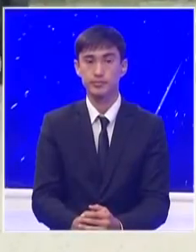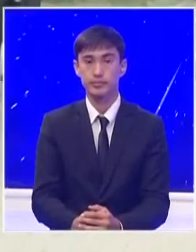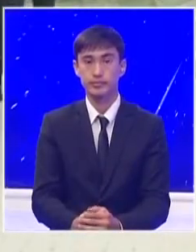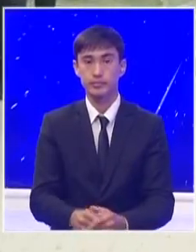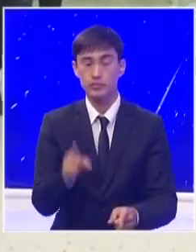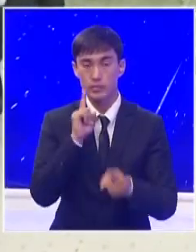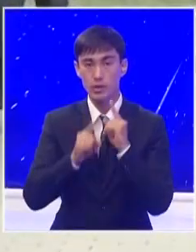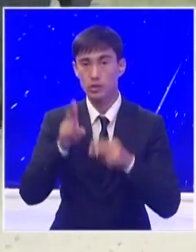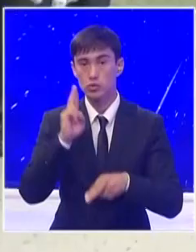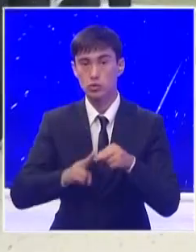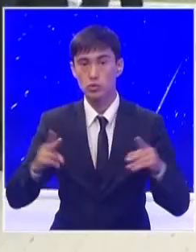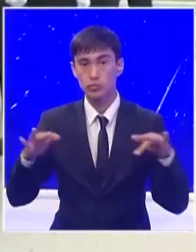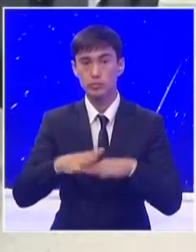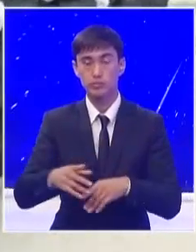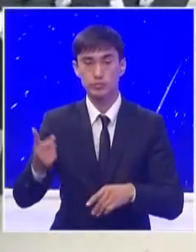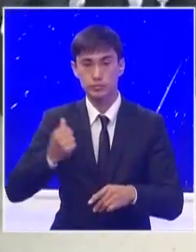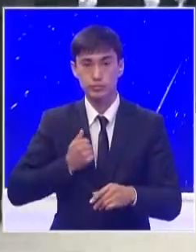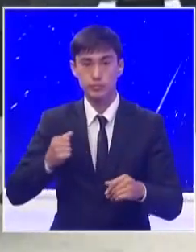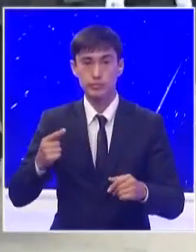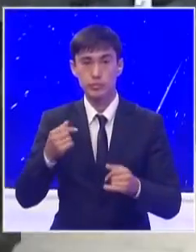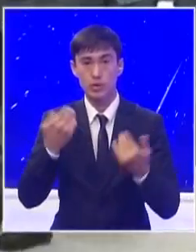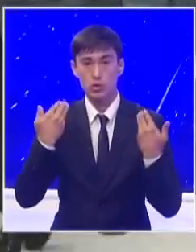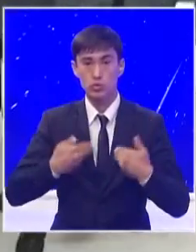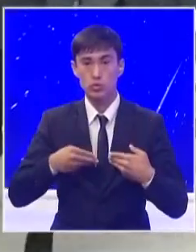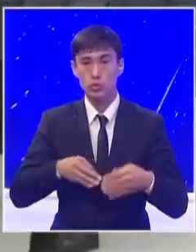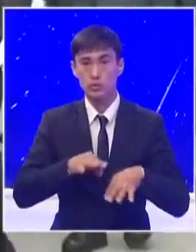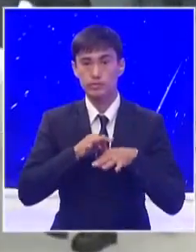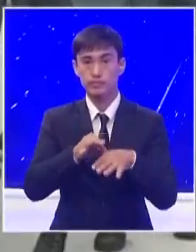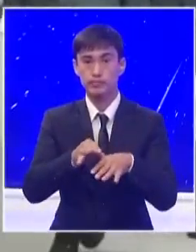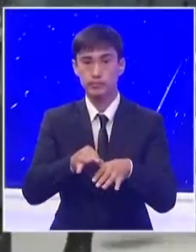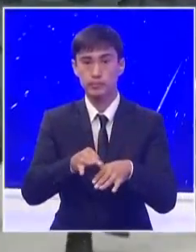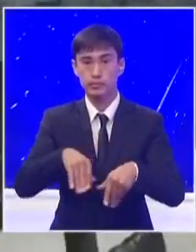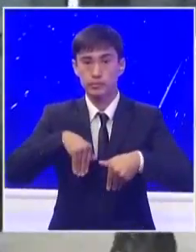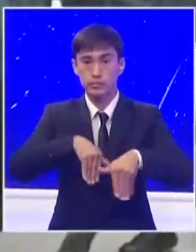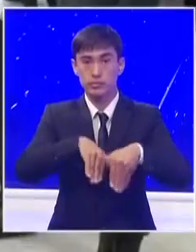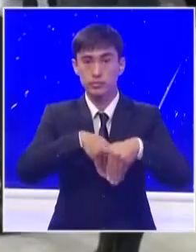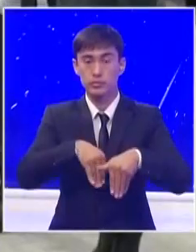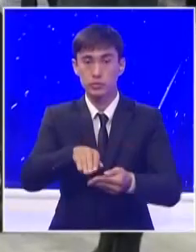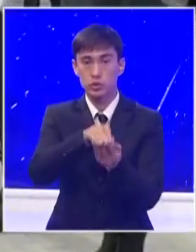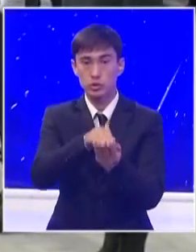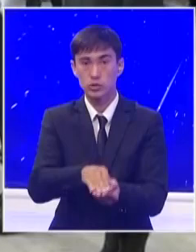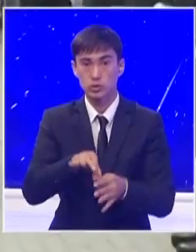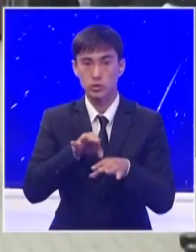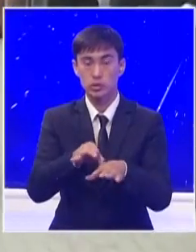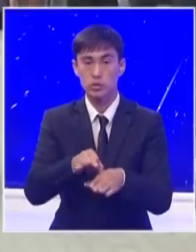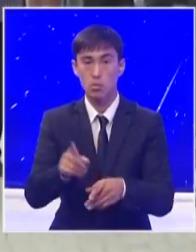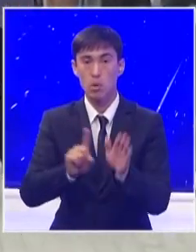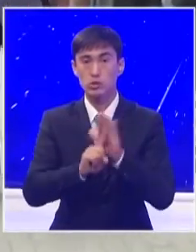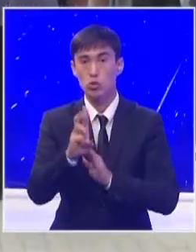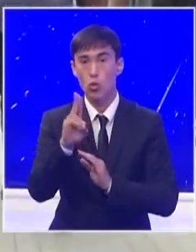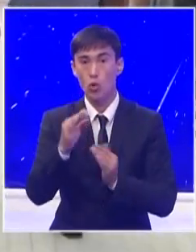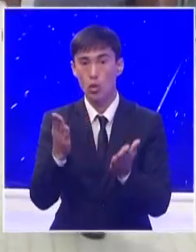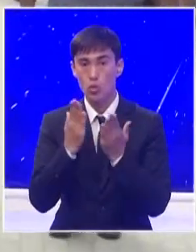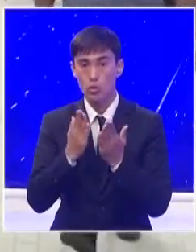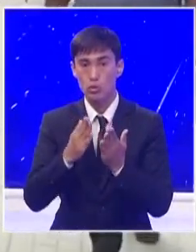Жиыннан соң жиылғандар майдангермен қоштасты. Сүйегі салтанатты саппен ауыл шетіндегі зиратқа жеткізілді. Басында Құран оқылып, жер